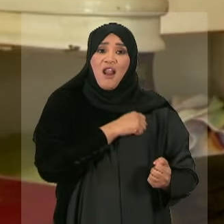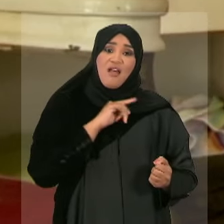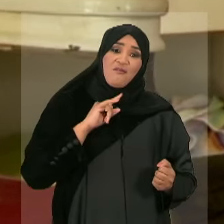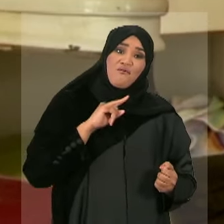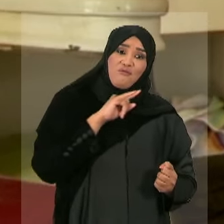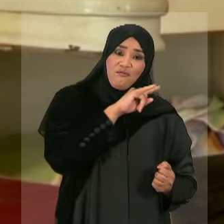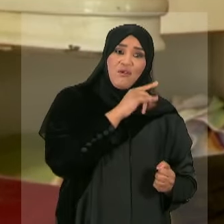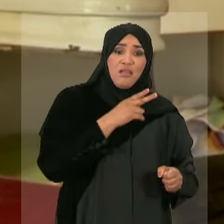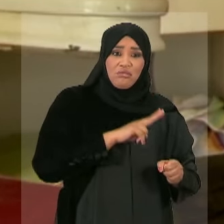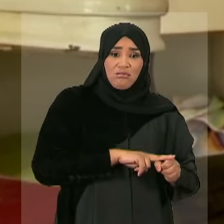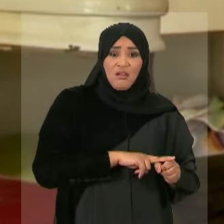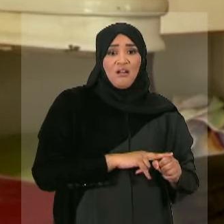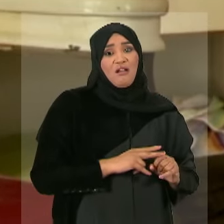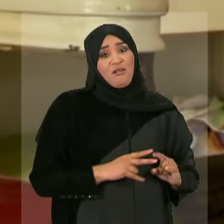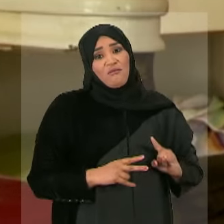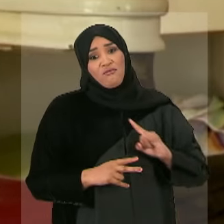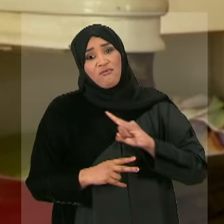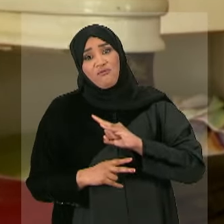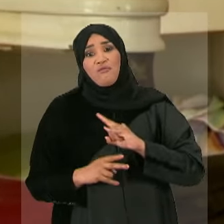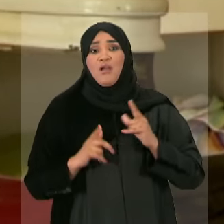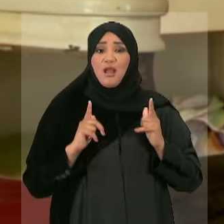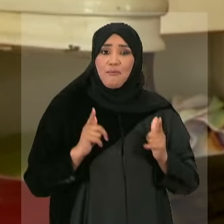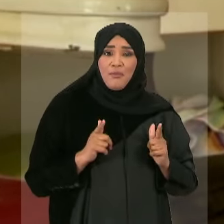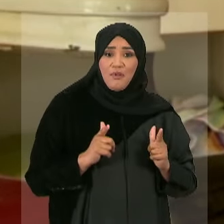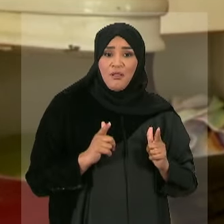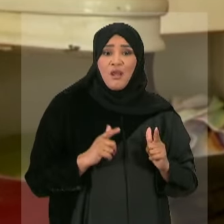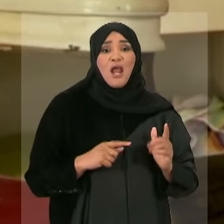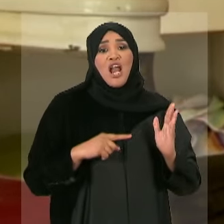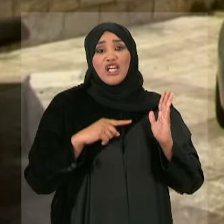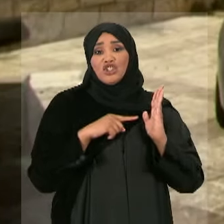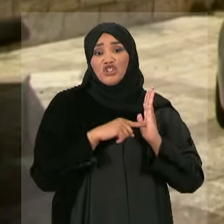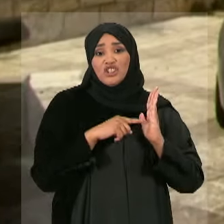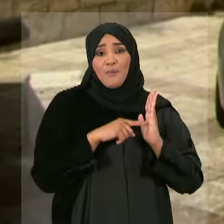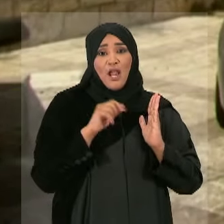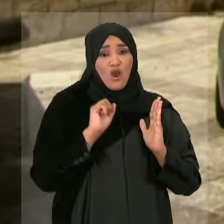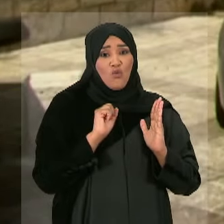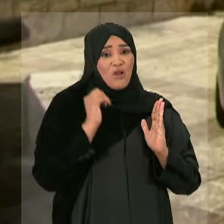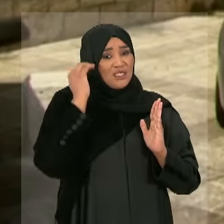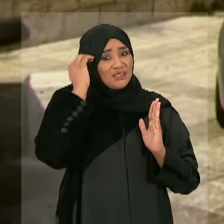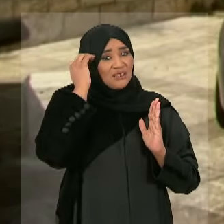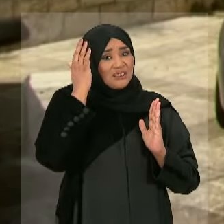أمريكا على أحسن جامعات كاليفورنيا، نسيت شو اسم الجامعة.